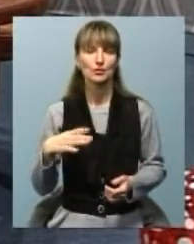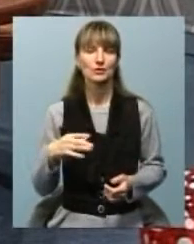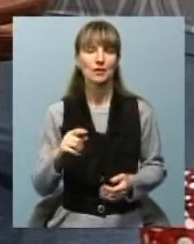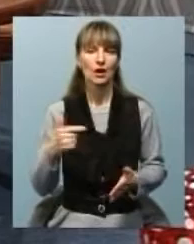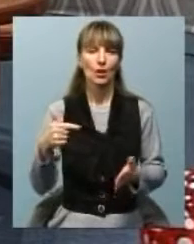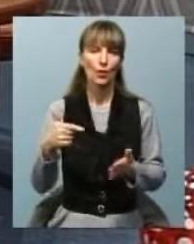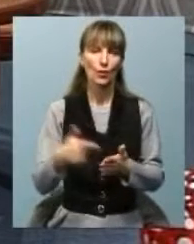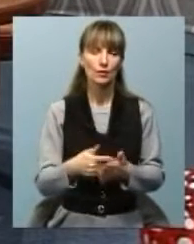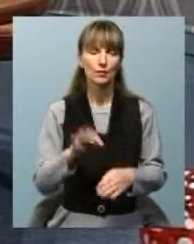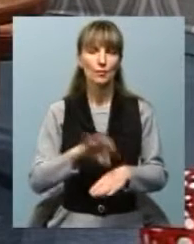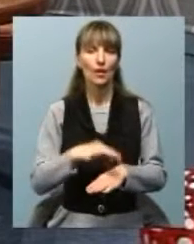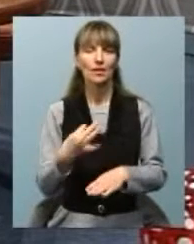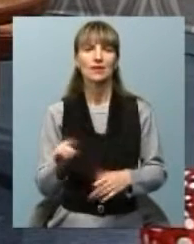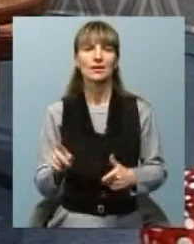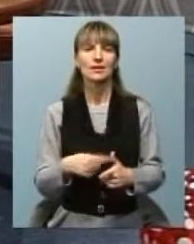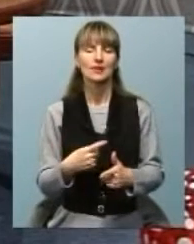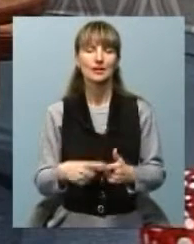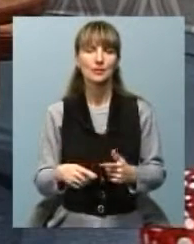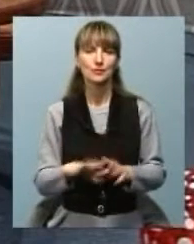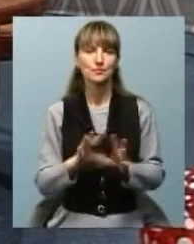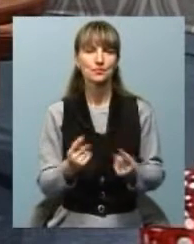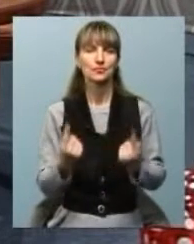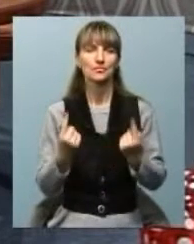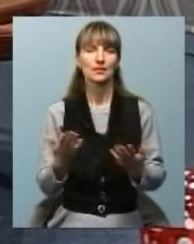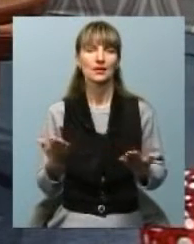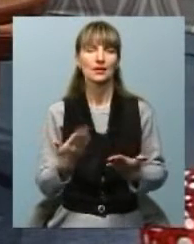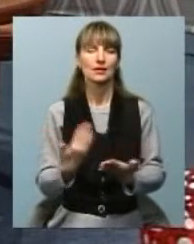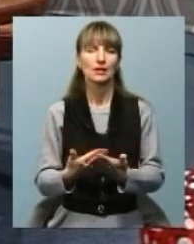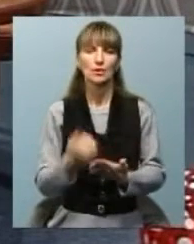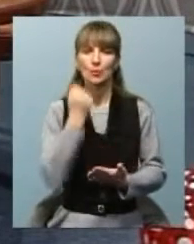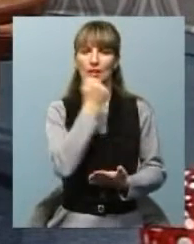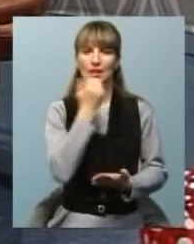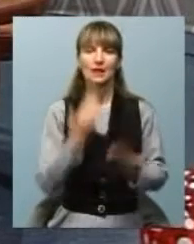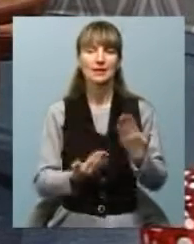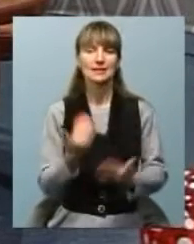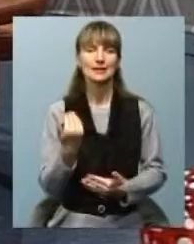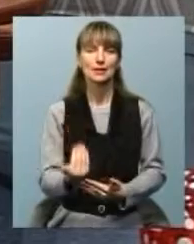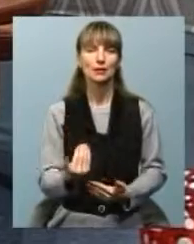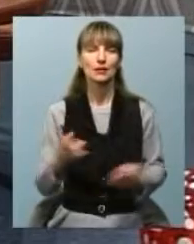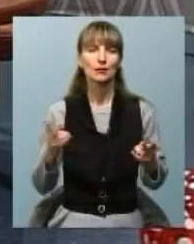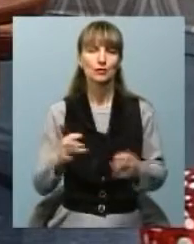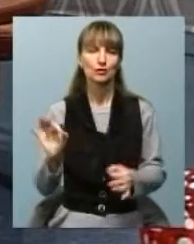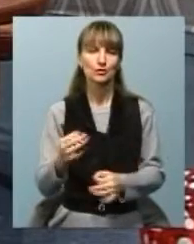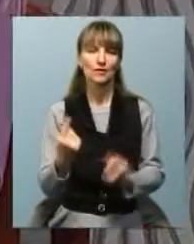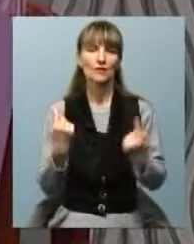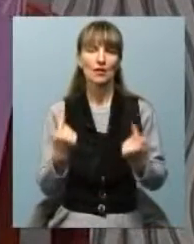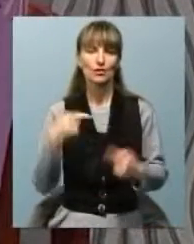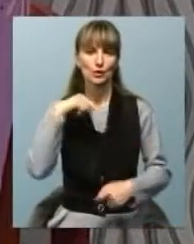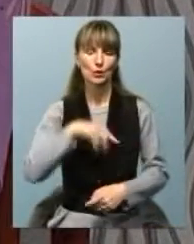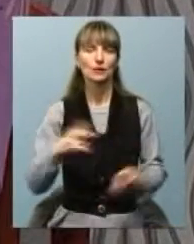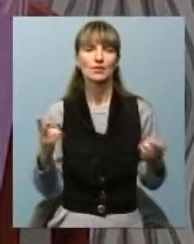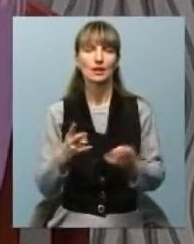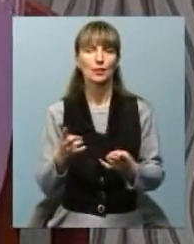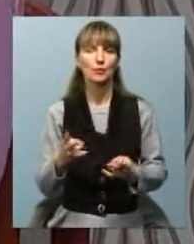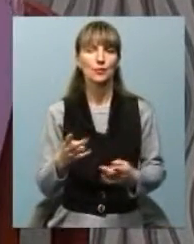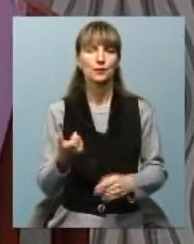або вколотися, і взагалі дуже велику якусь, наприклад, тканину, якщо тобі необхідно шити велику сорочку, то треба